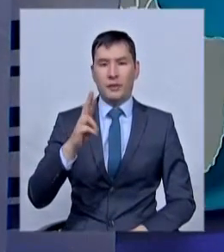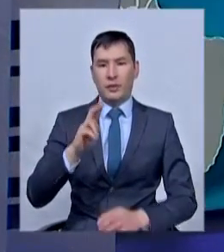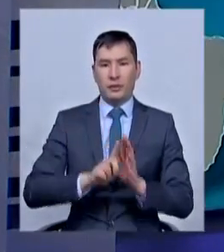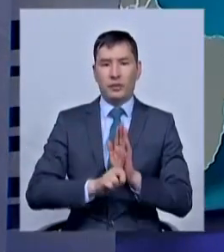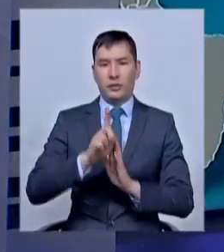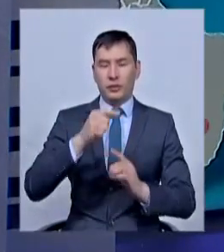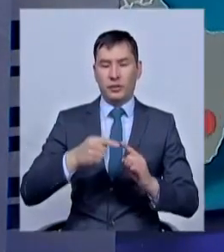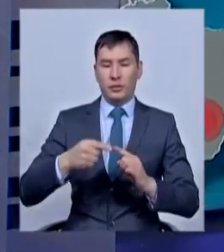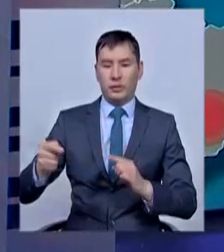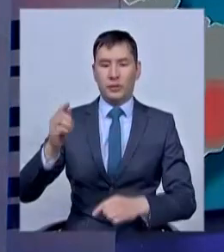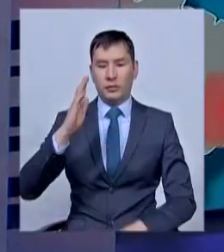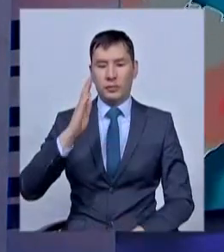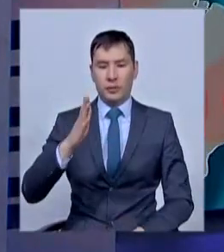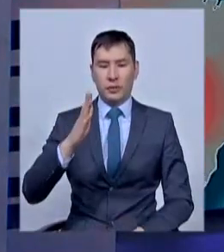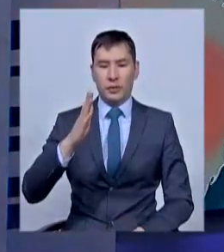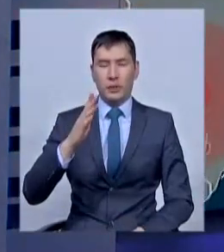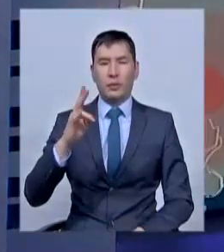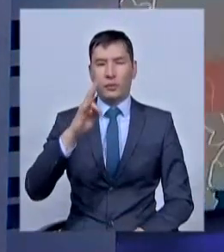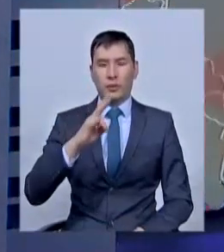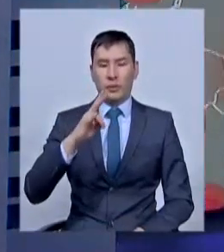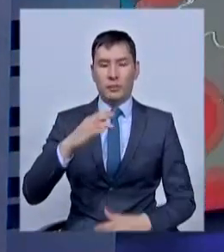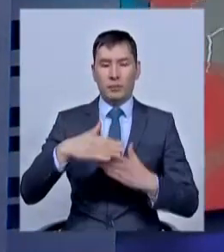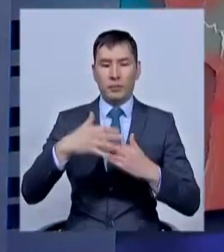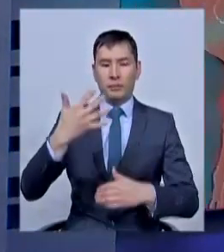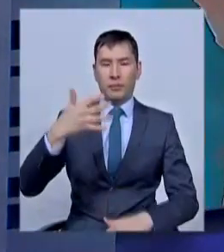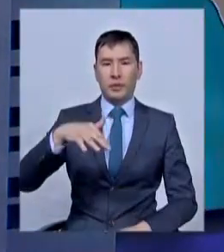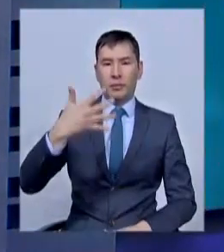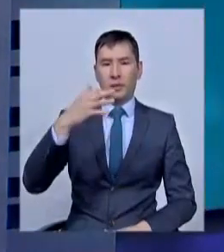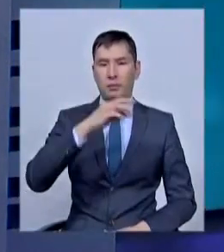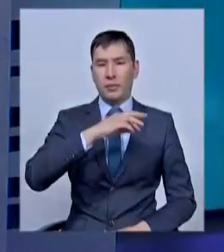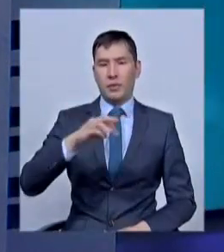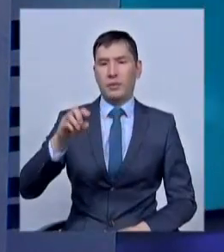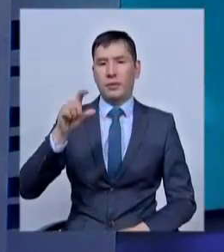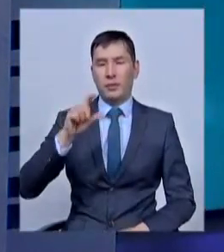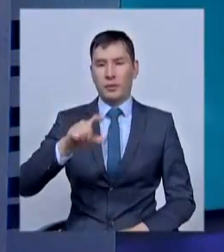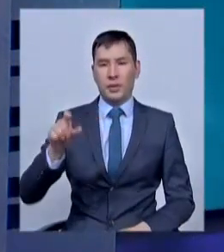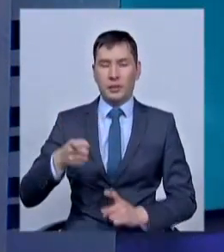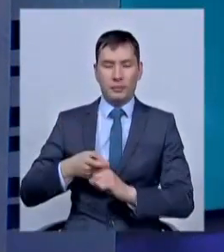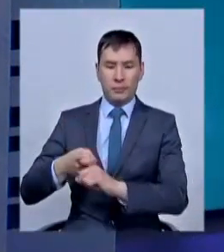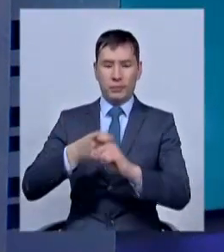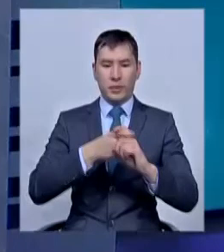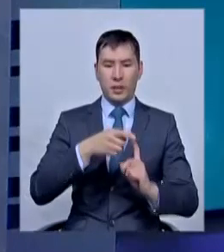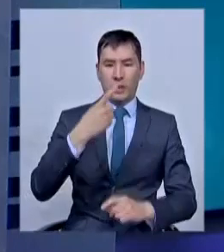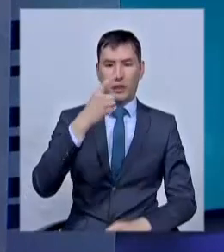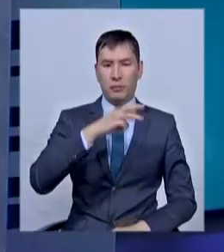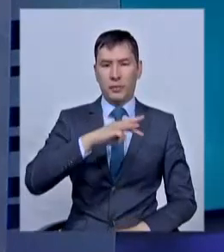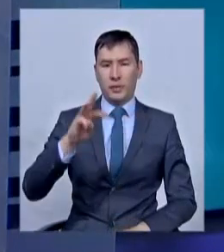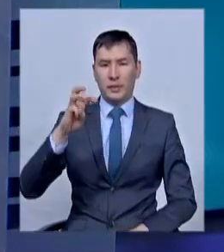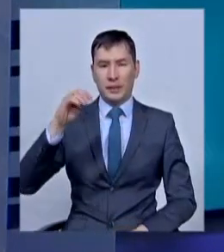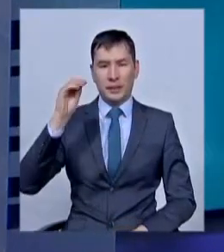кетейін, осы күні әлемде 55 миллионнан астам азамат коронавирус жұқтырған. 1,5 миллионға жуығы дерттің құрбаны